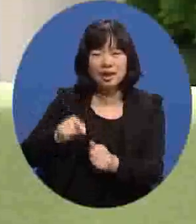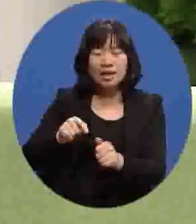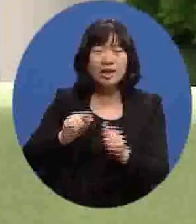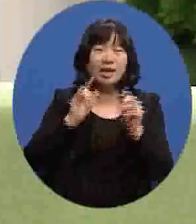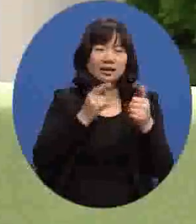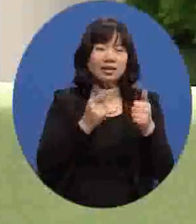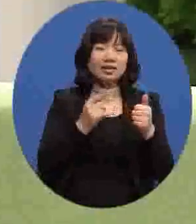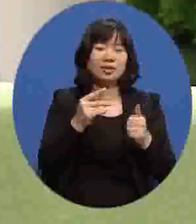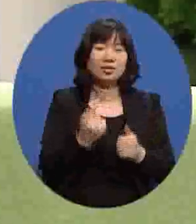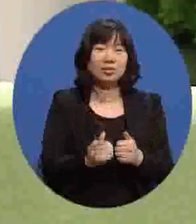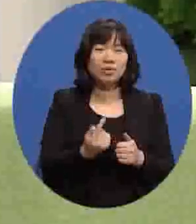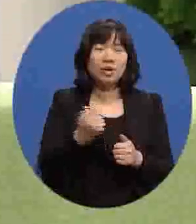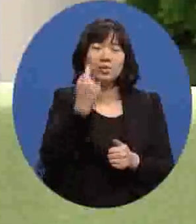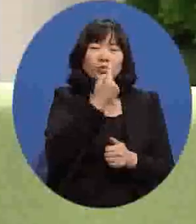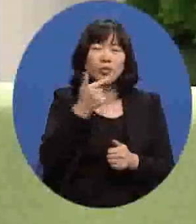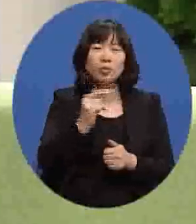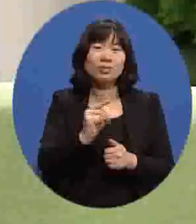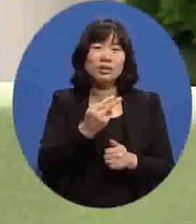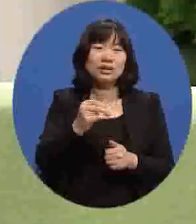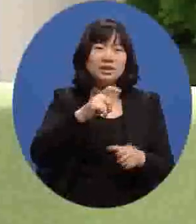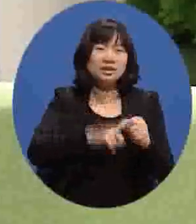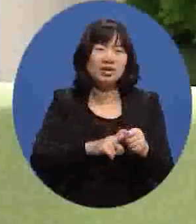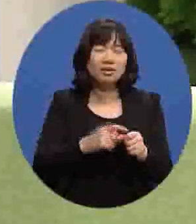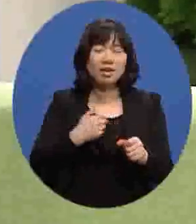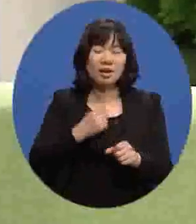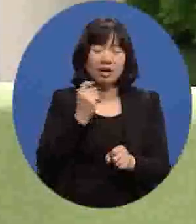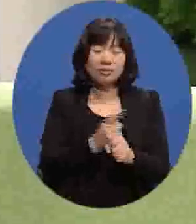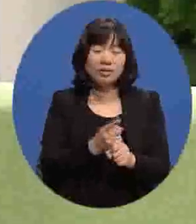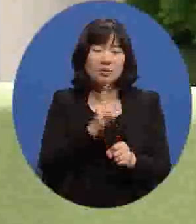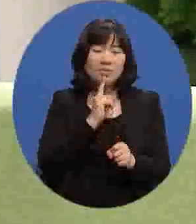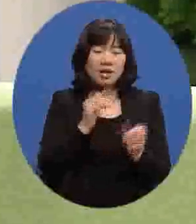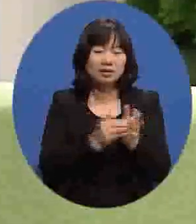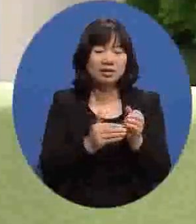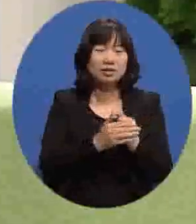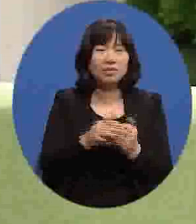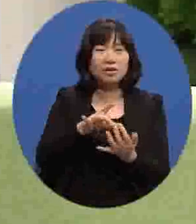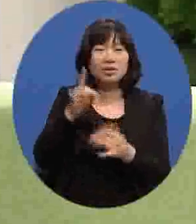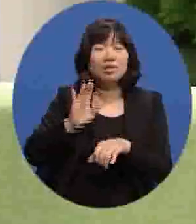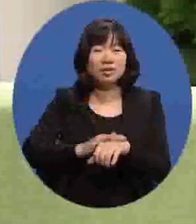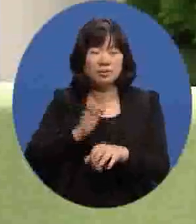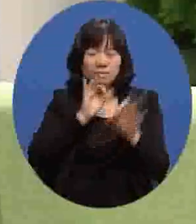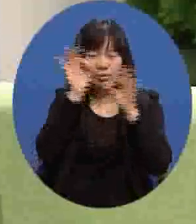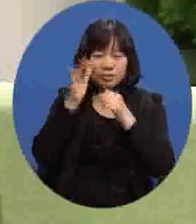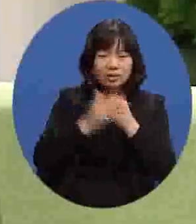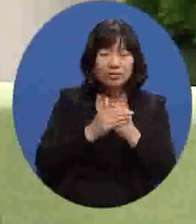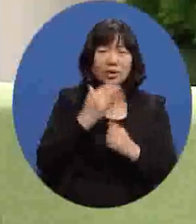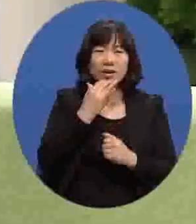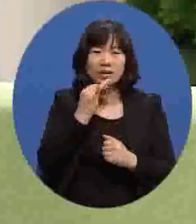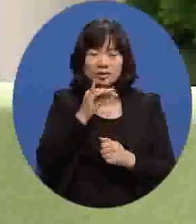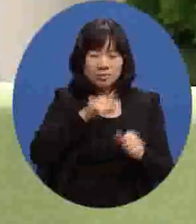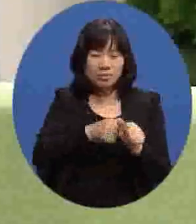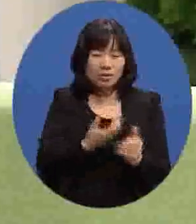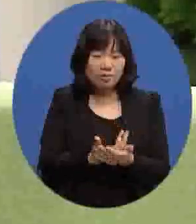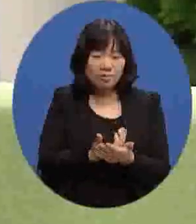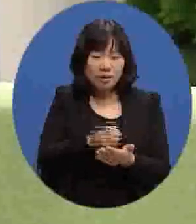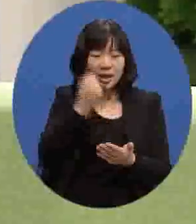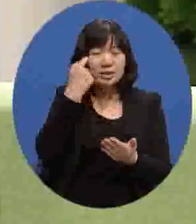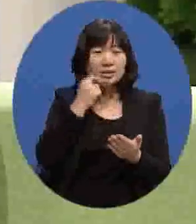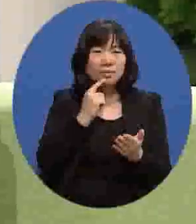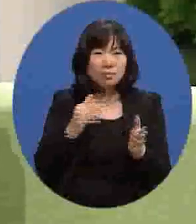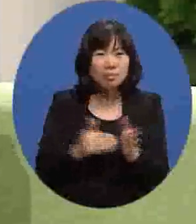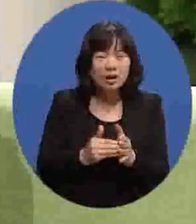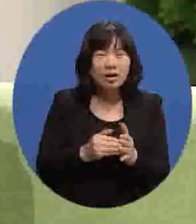아이에게도 내가 논리적. 왜냐면 나는 이미 얘기를 들었는데 내가 그때 선택을 잘못해갖고 당연히 벌을 받는 거 이렇게 느끼는 거지